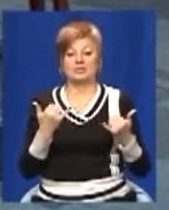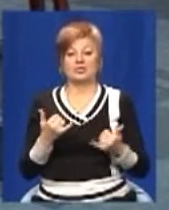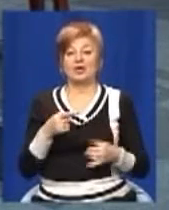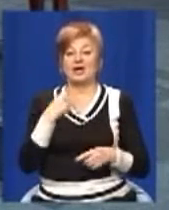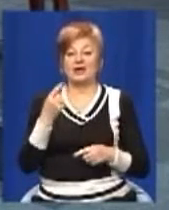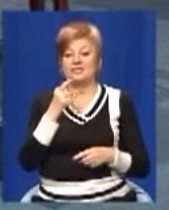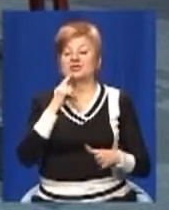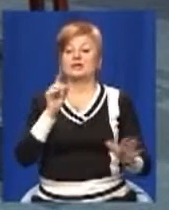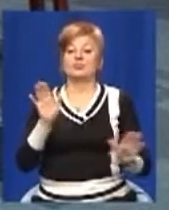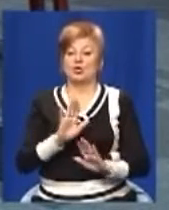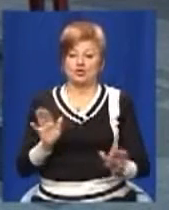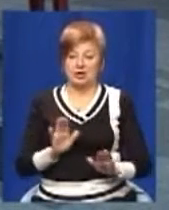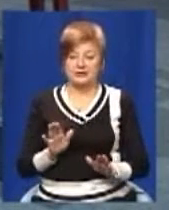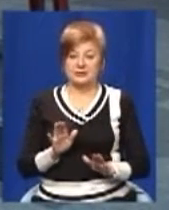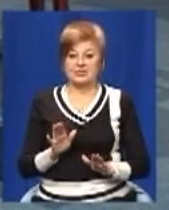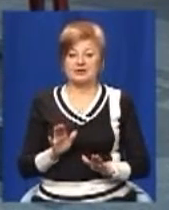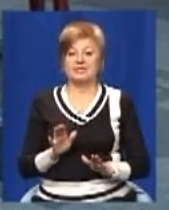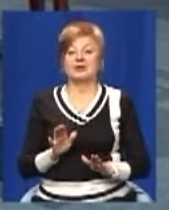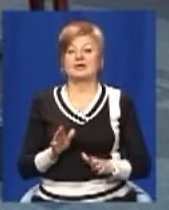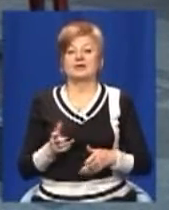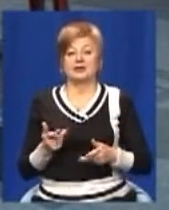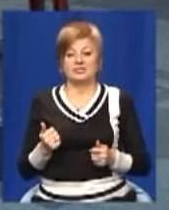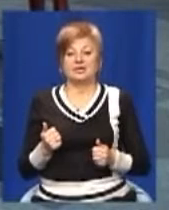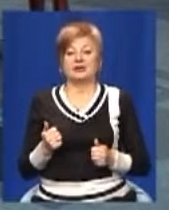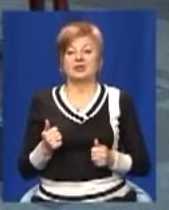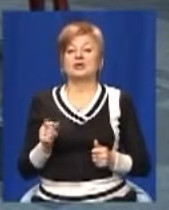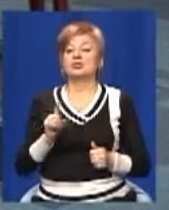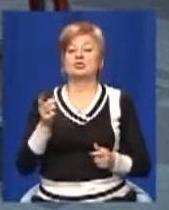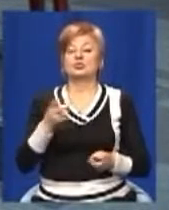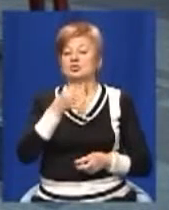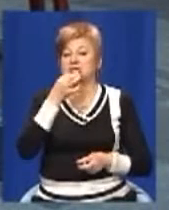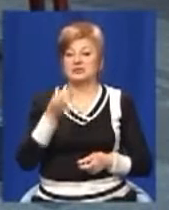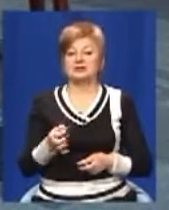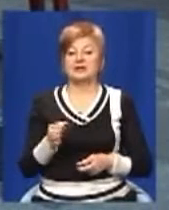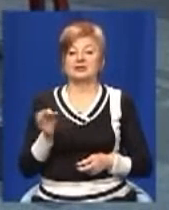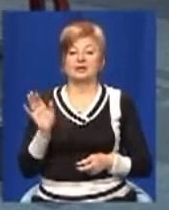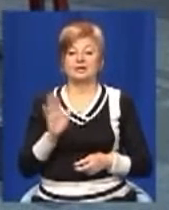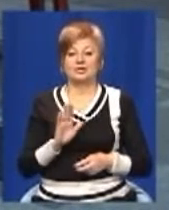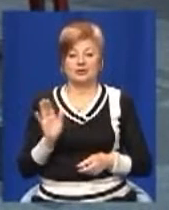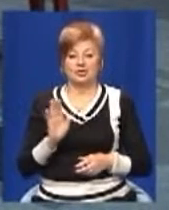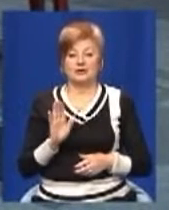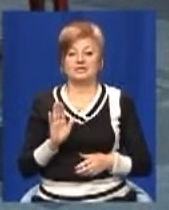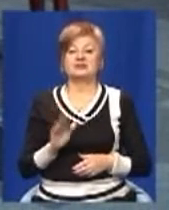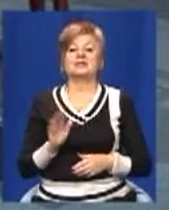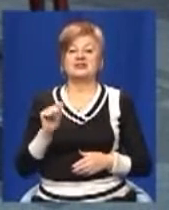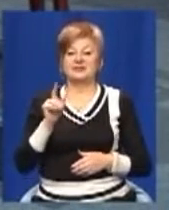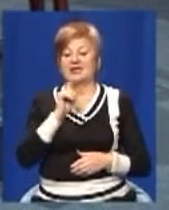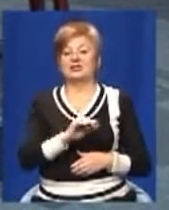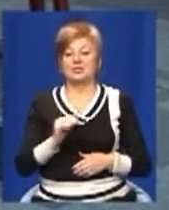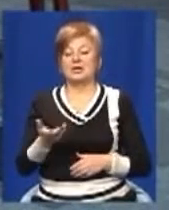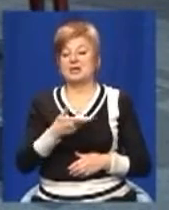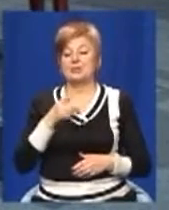мусимо з вами прощатися. Так, Феліксе? Так. Що треба сказати? До свидання, малюка.